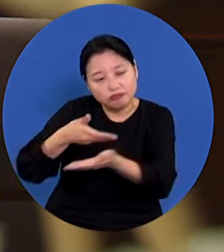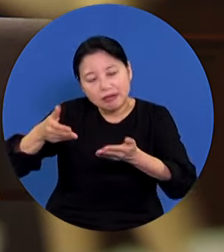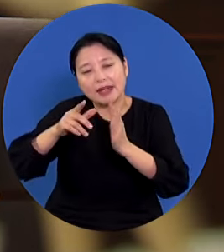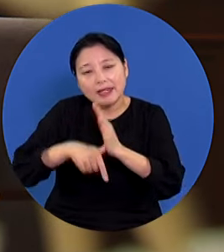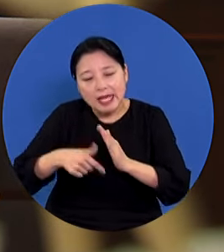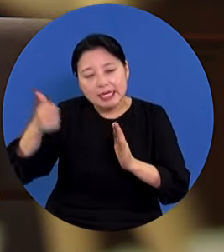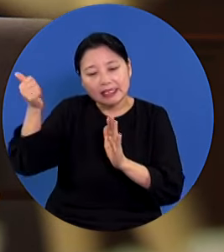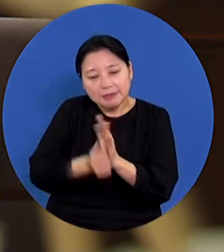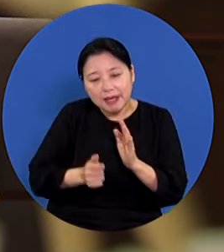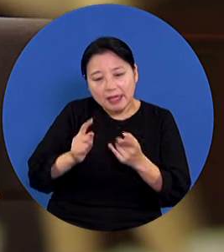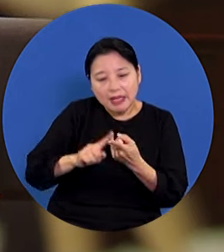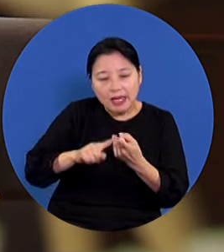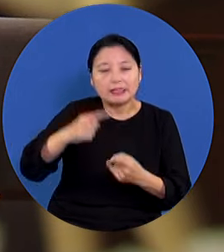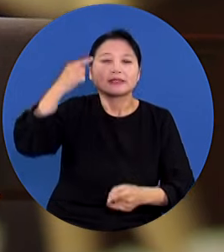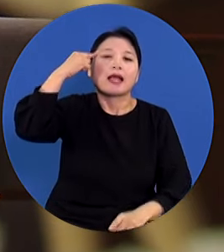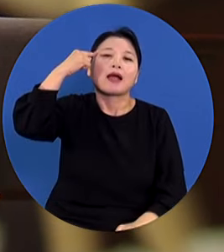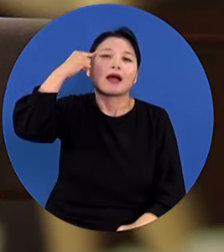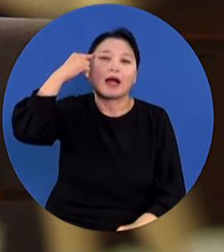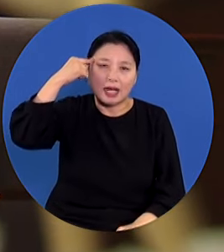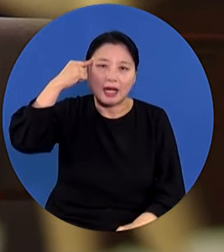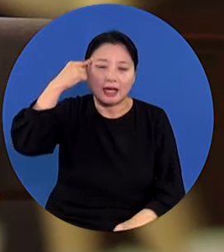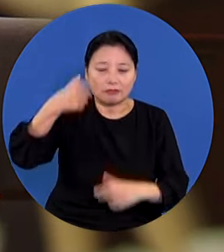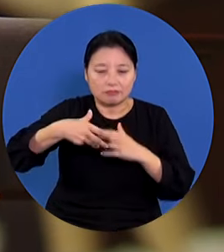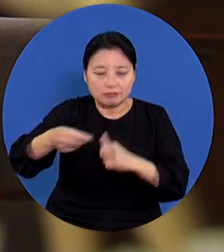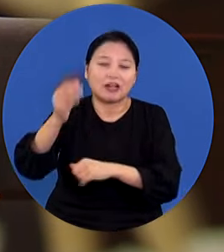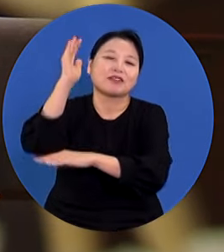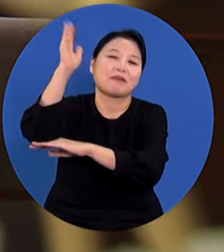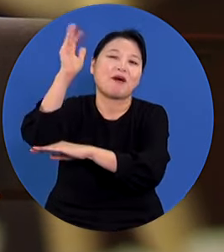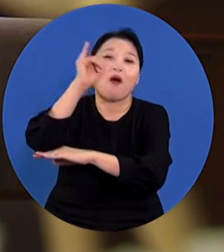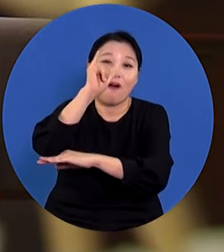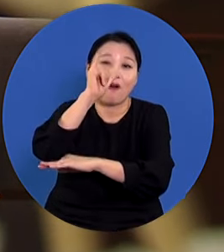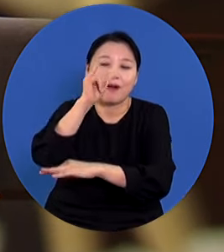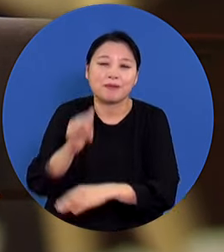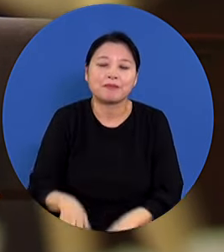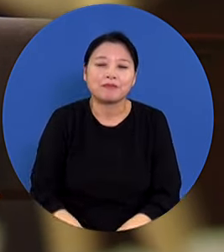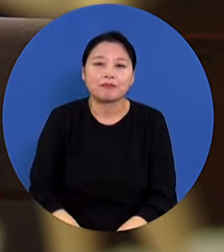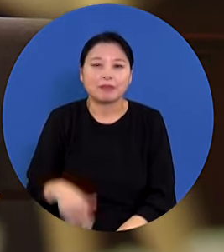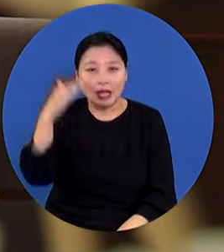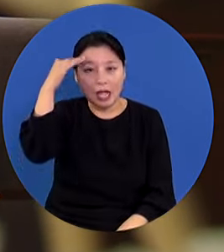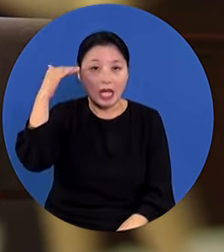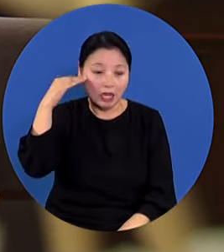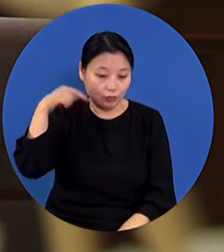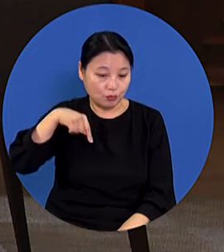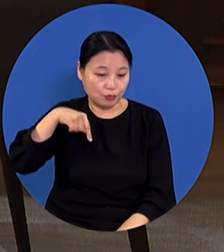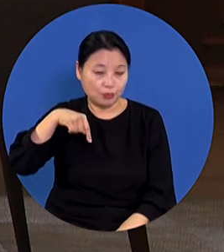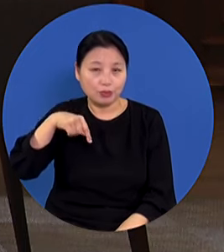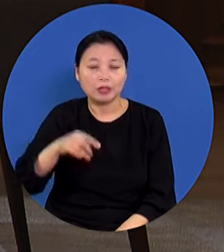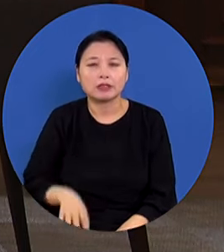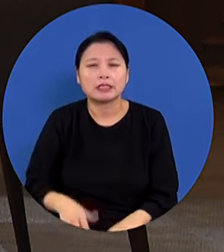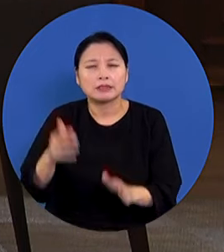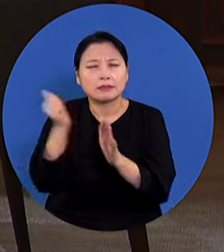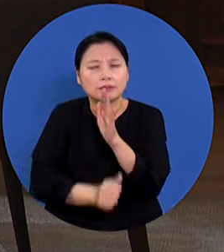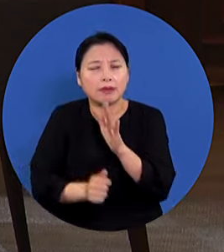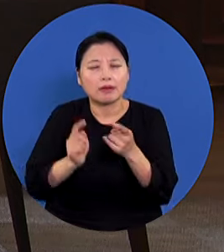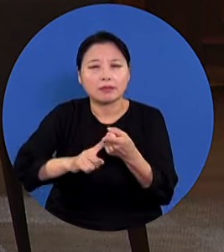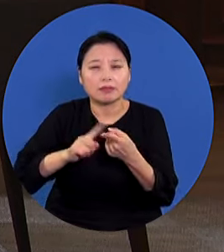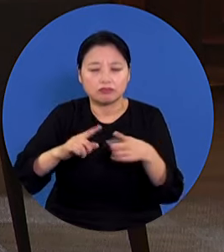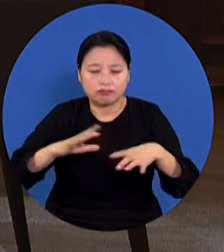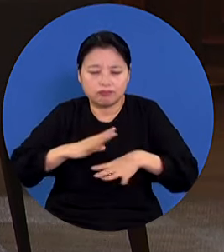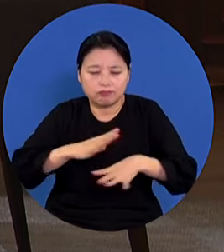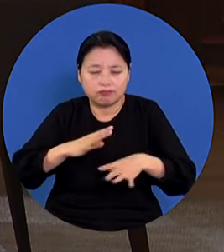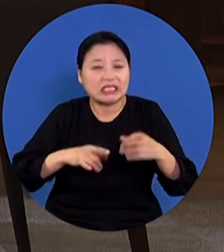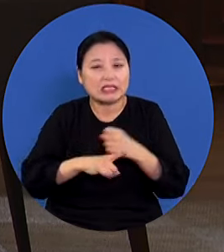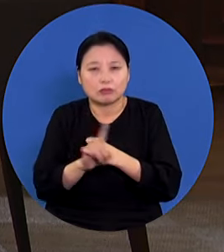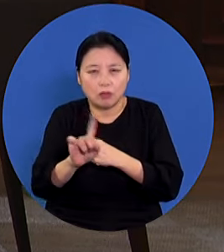대해서 저는 얘기를 이제 많이 하게 되는데 우리나라가 기본적으로 왜 이런 실패를